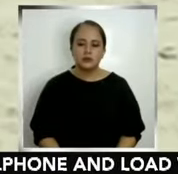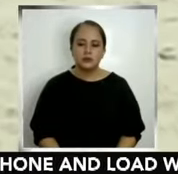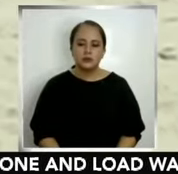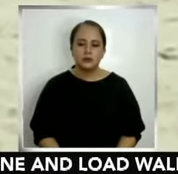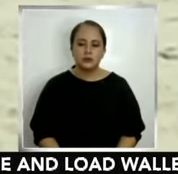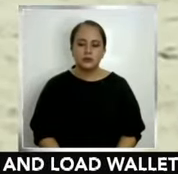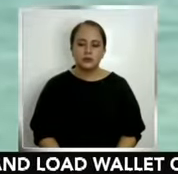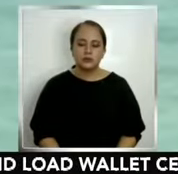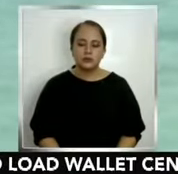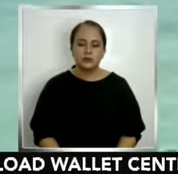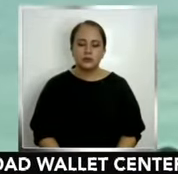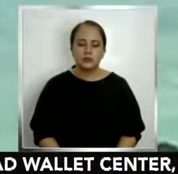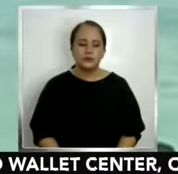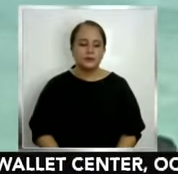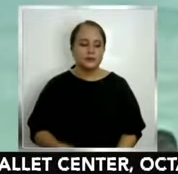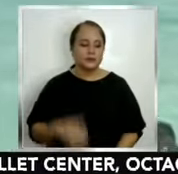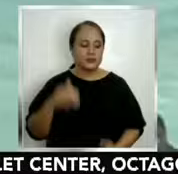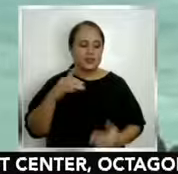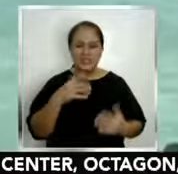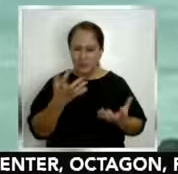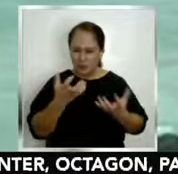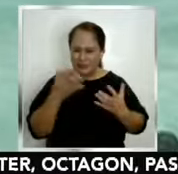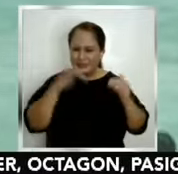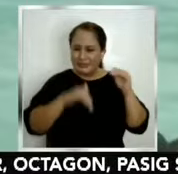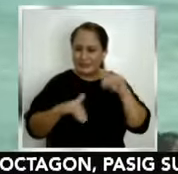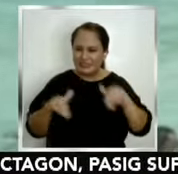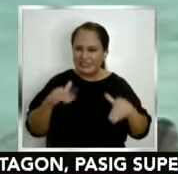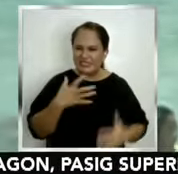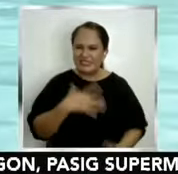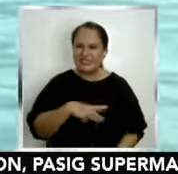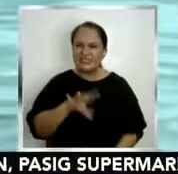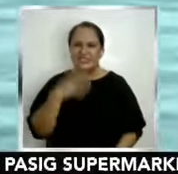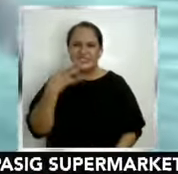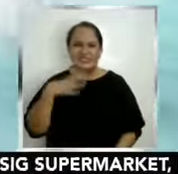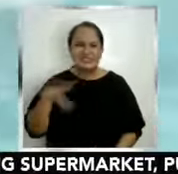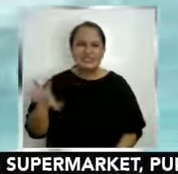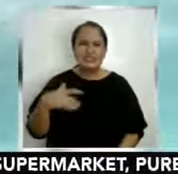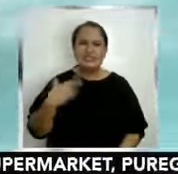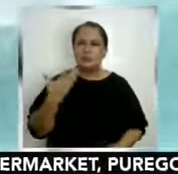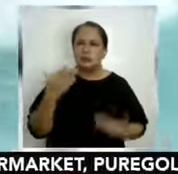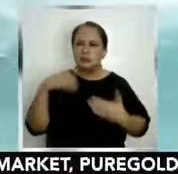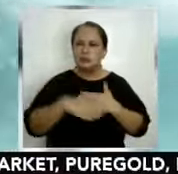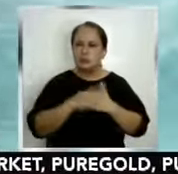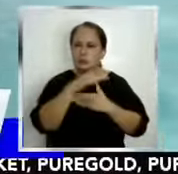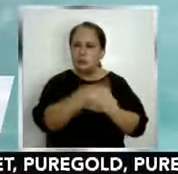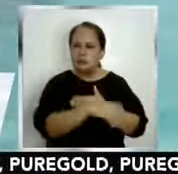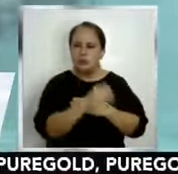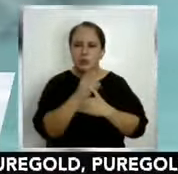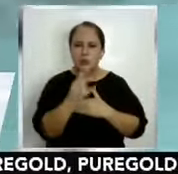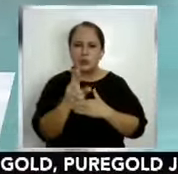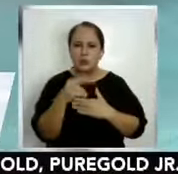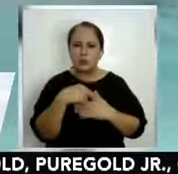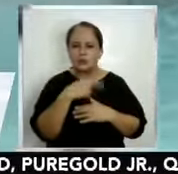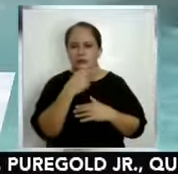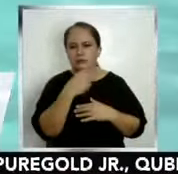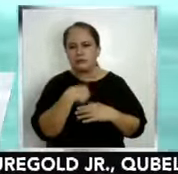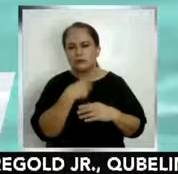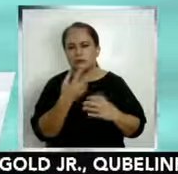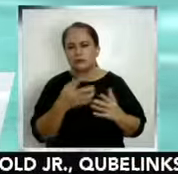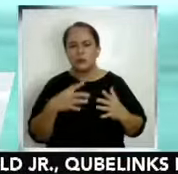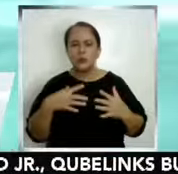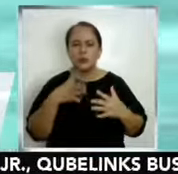Langoy na langoy ka na ba? Kaya init na init, makapag-beach o kahit makapaglubog sa tubig ng swimming